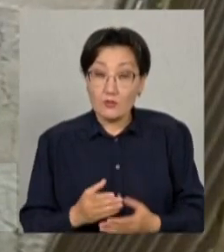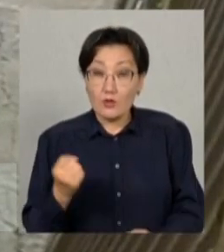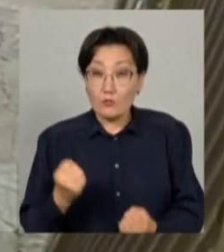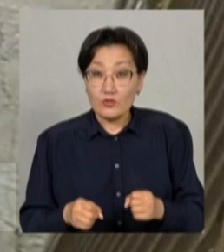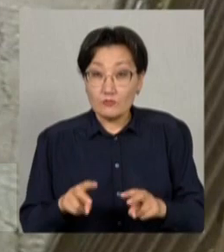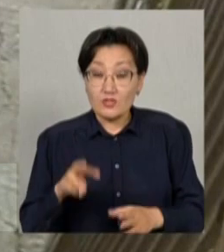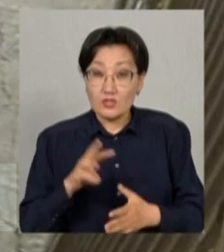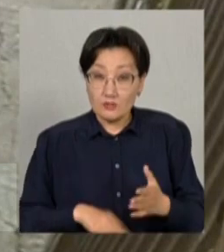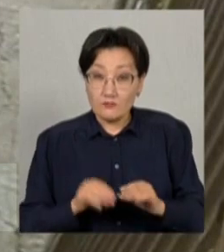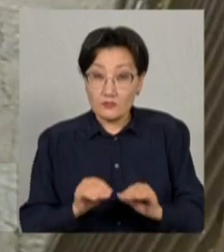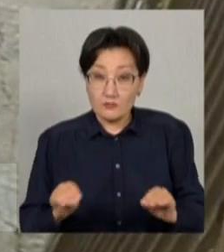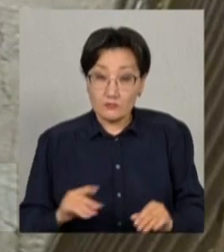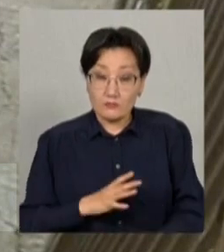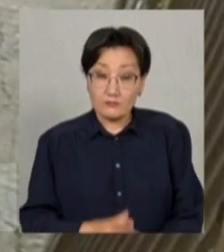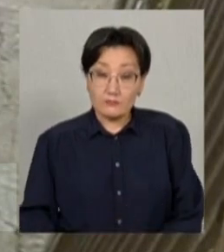арнайы тұраққа қойылды.